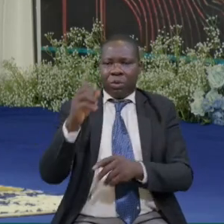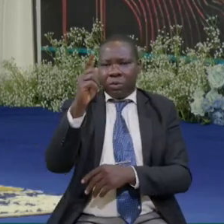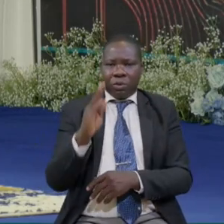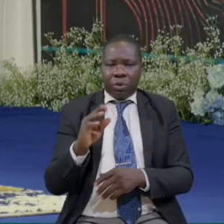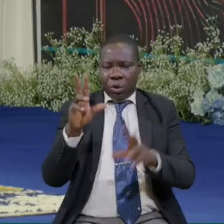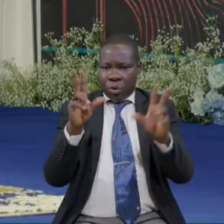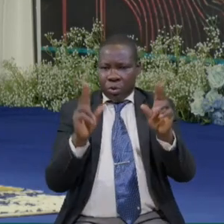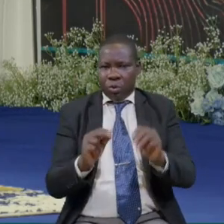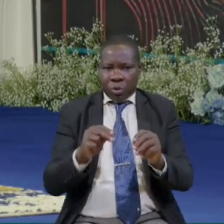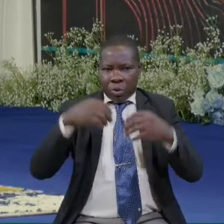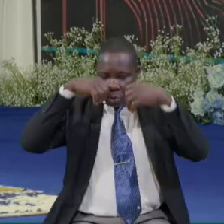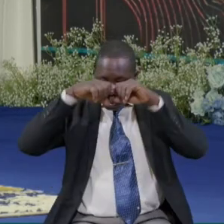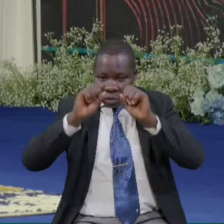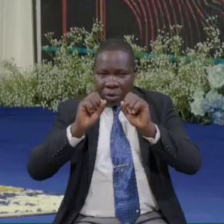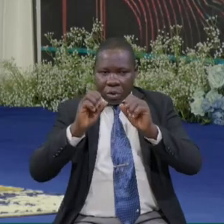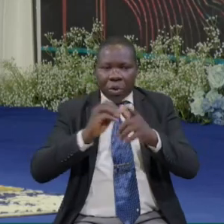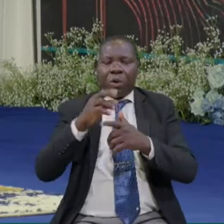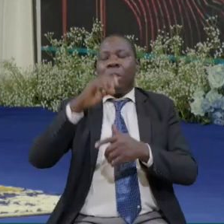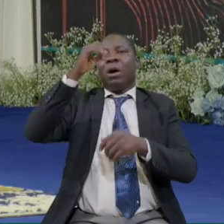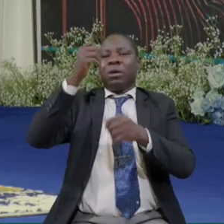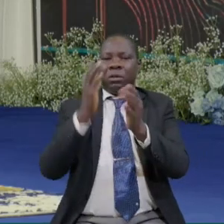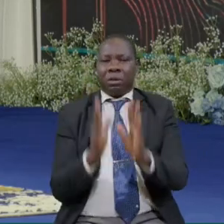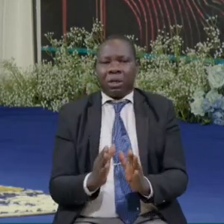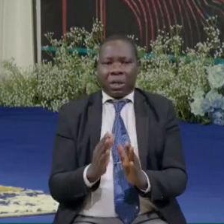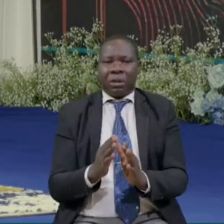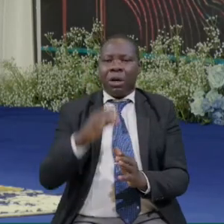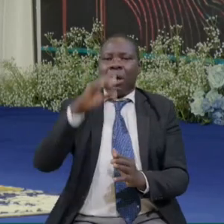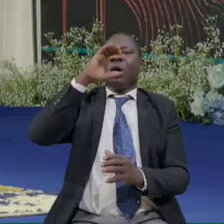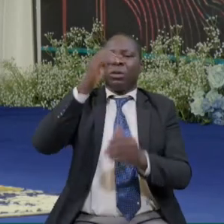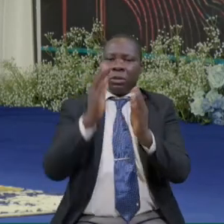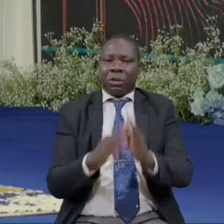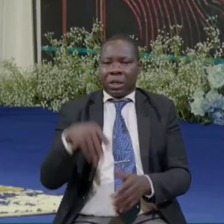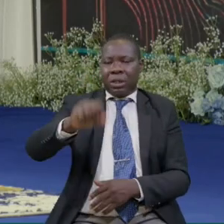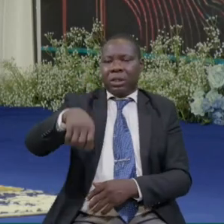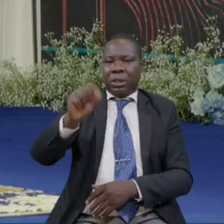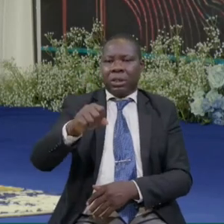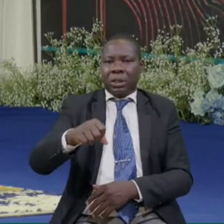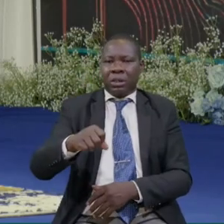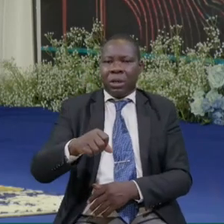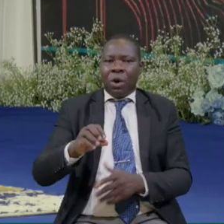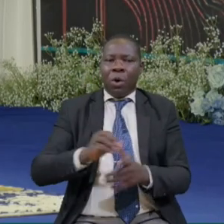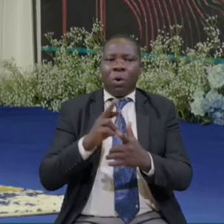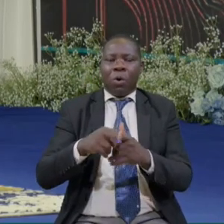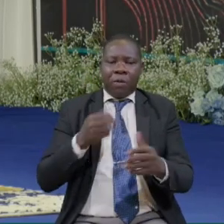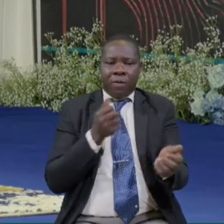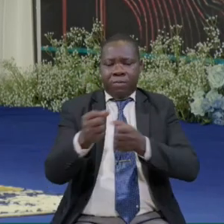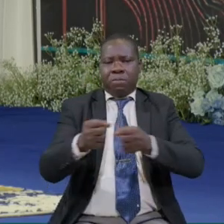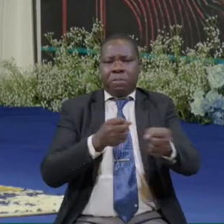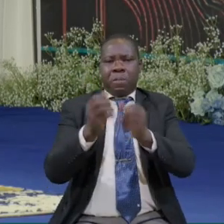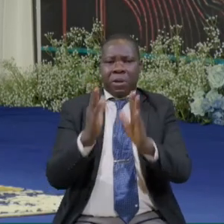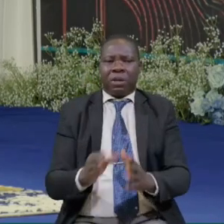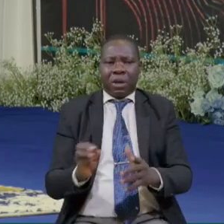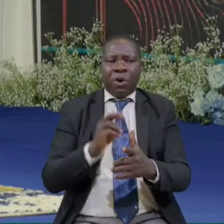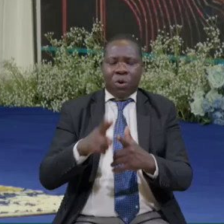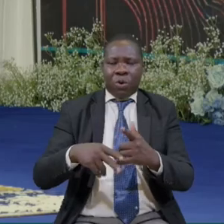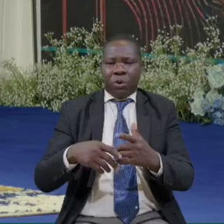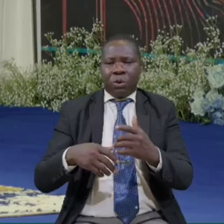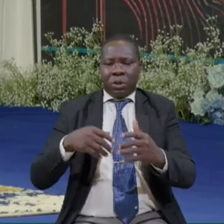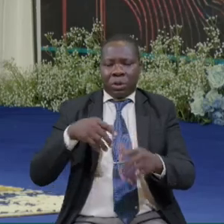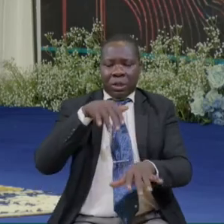de Dieu. Ni les cupides, ni les ivrognes, oui, ni les outrageux, ni les